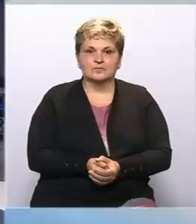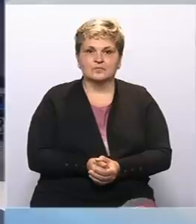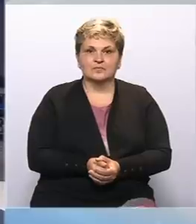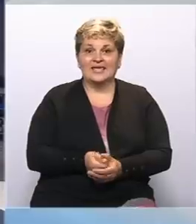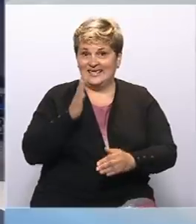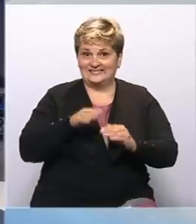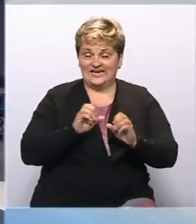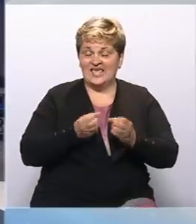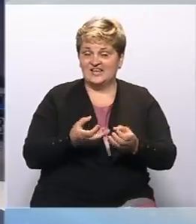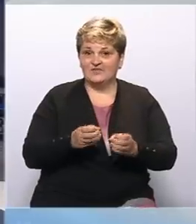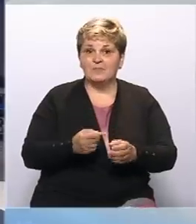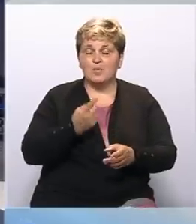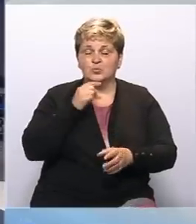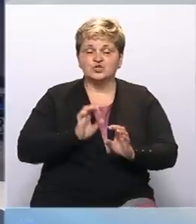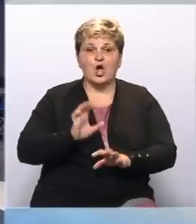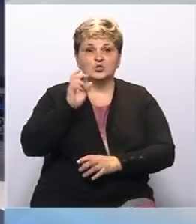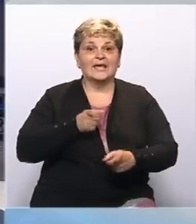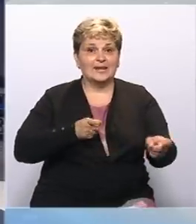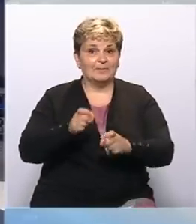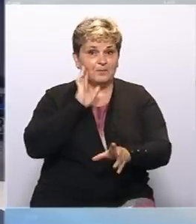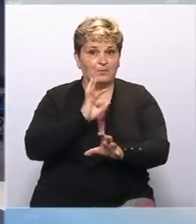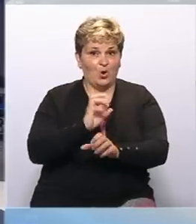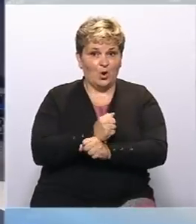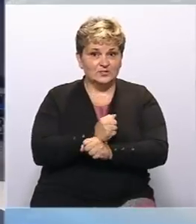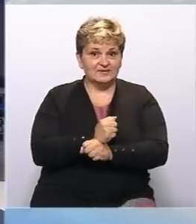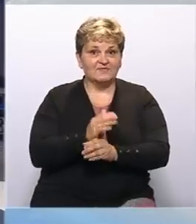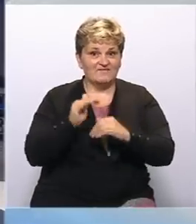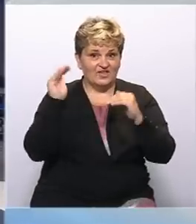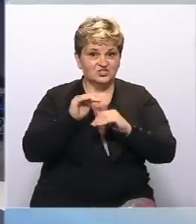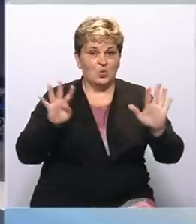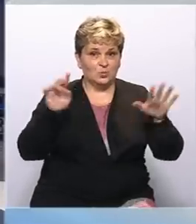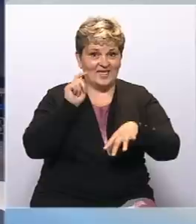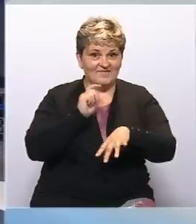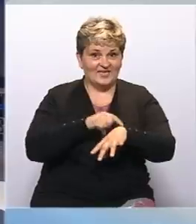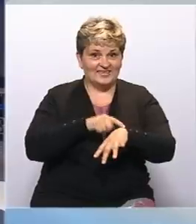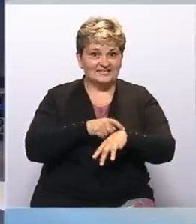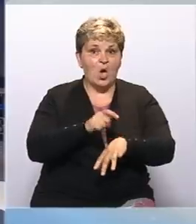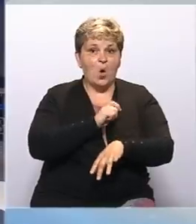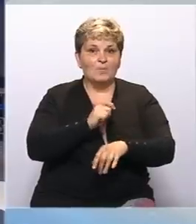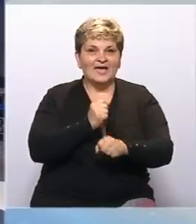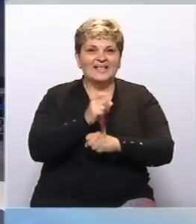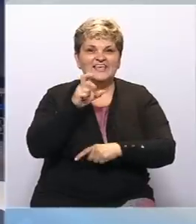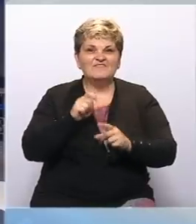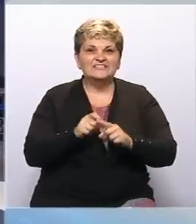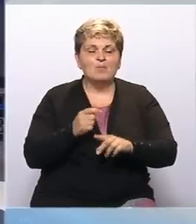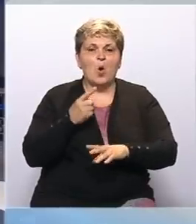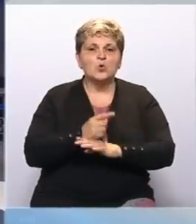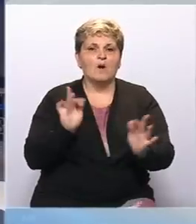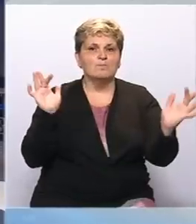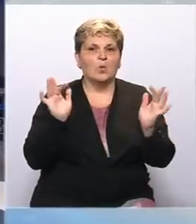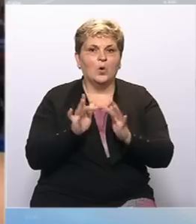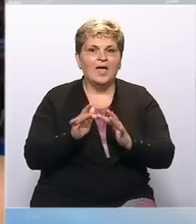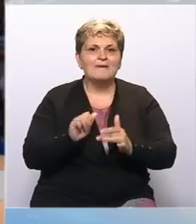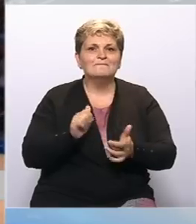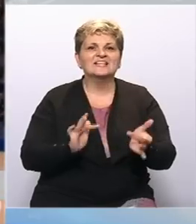I za kraj informacija da će muška košarkaška reprezentacija Bosne i Hercegovine večeras u 21 čas igrati u poljskim Gljivicama, odlučujući